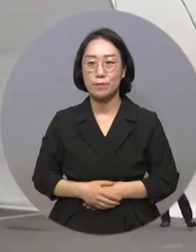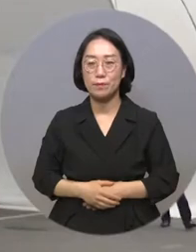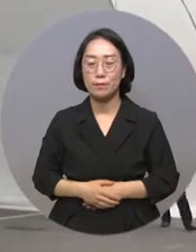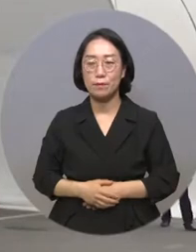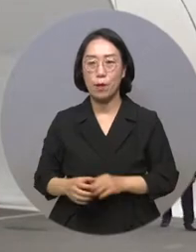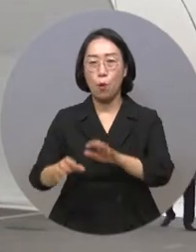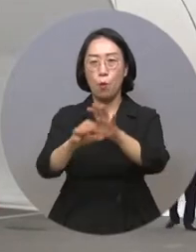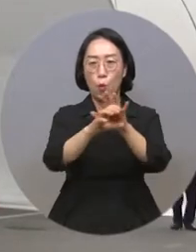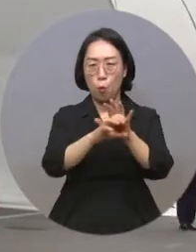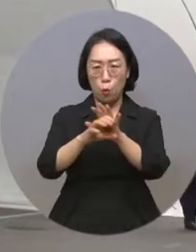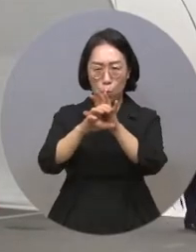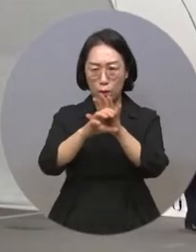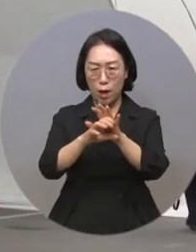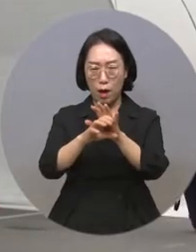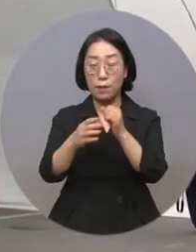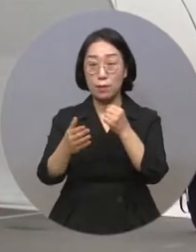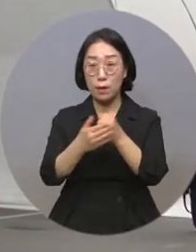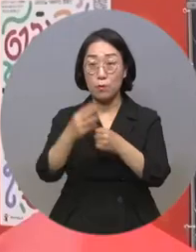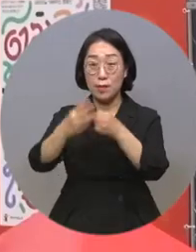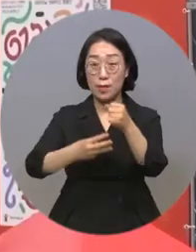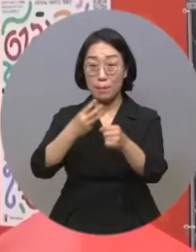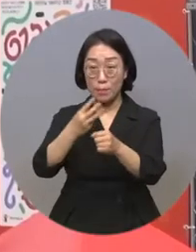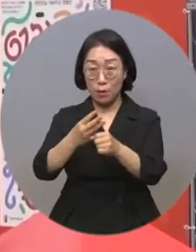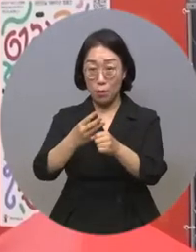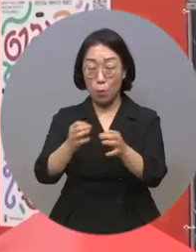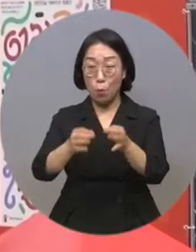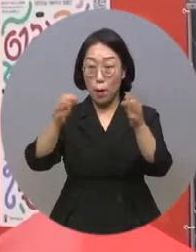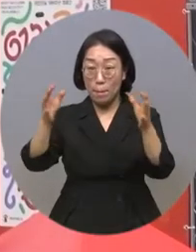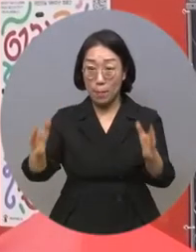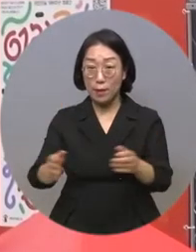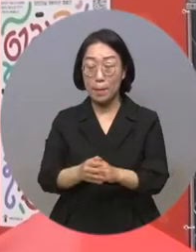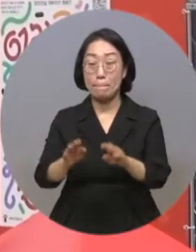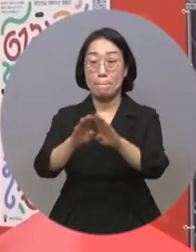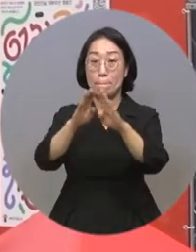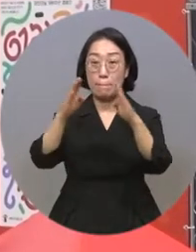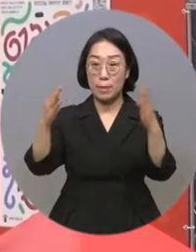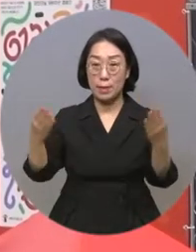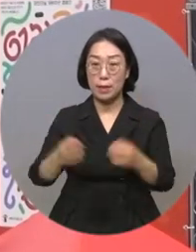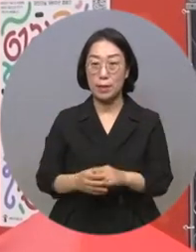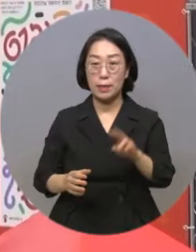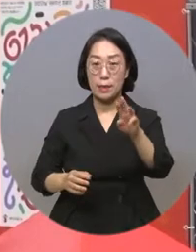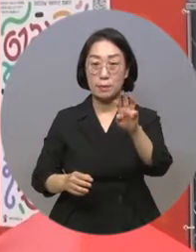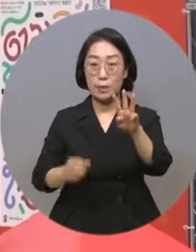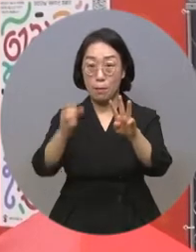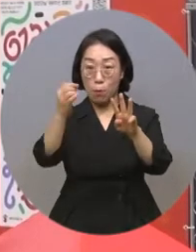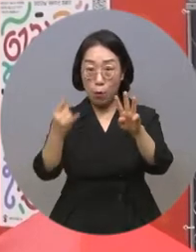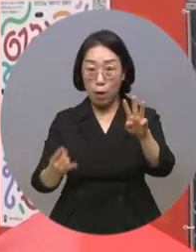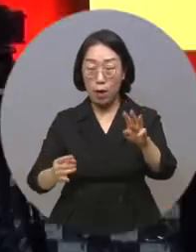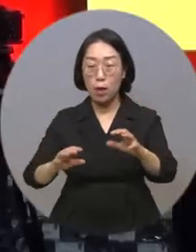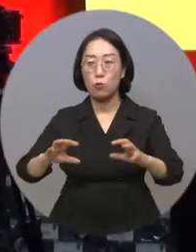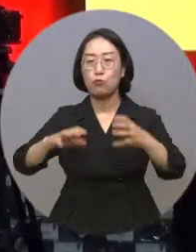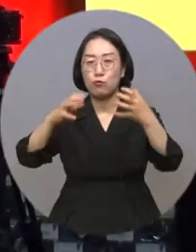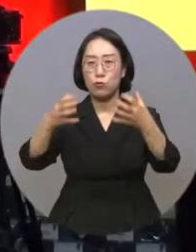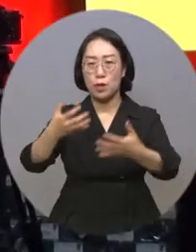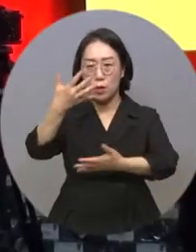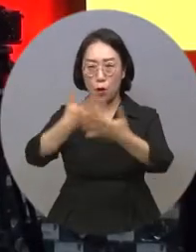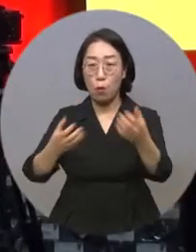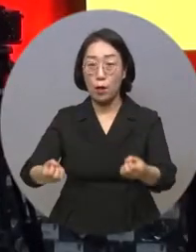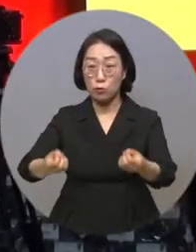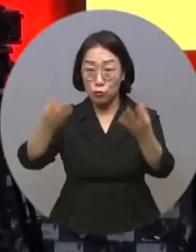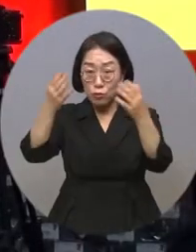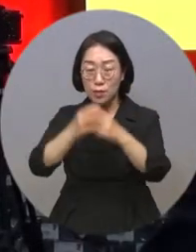코로나 팬데믹 이후 3년 만에 부활하는 전북 전주시의 제23회 전주국제영화제가 4월